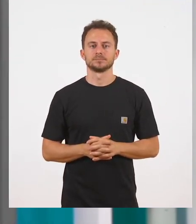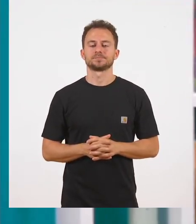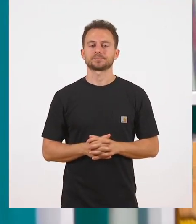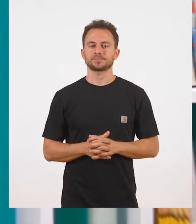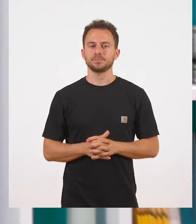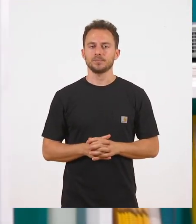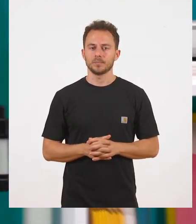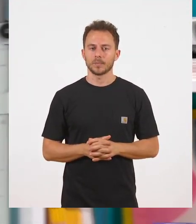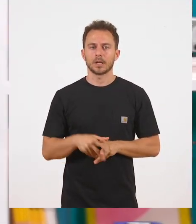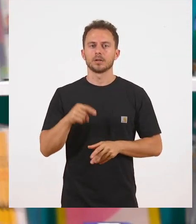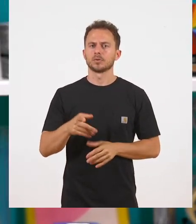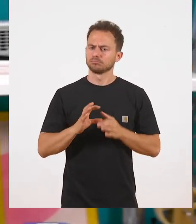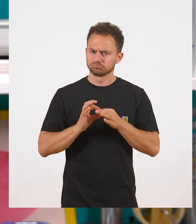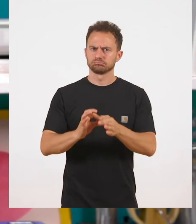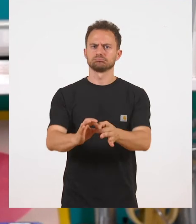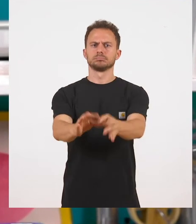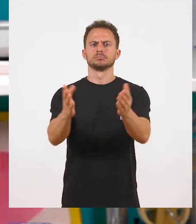συνεχίσουμε.